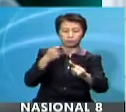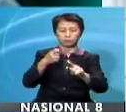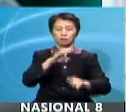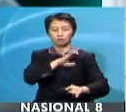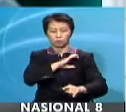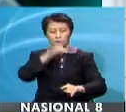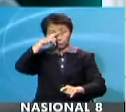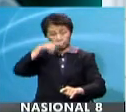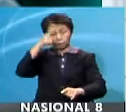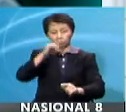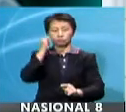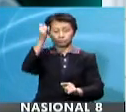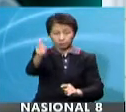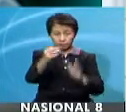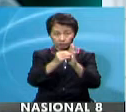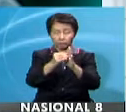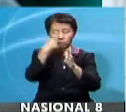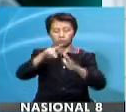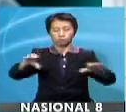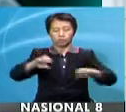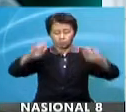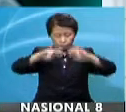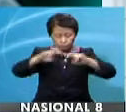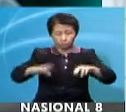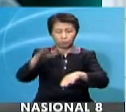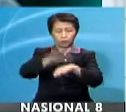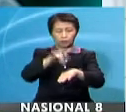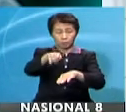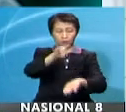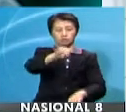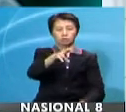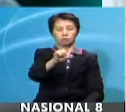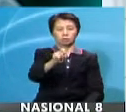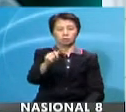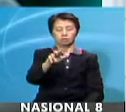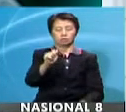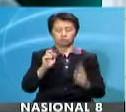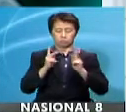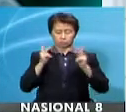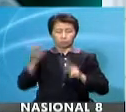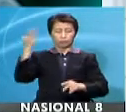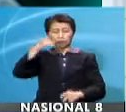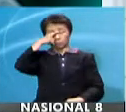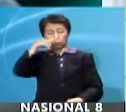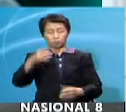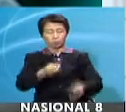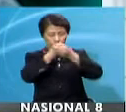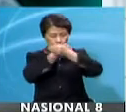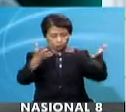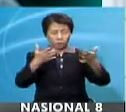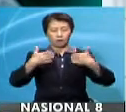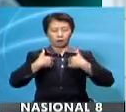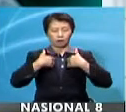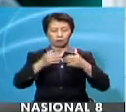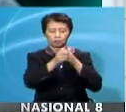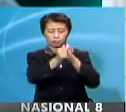Thailand untuk ke negara itu dan menjalankan siasatan ke atas husto pada khamis lepas polis Thailand mendedahkan bahawa ada